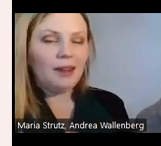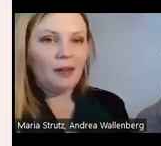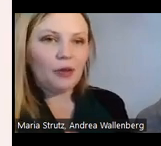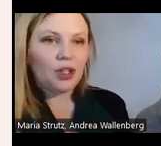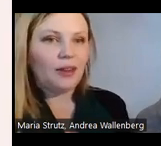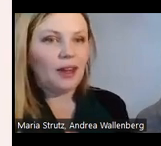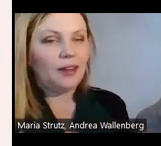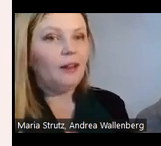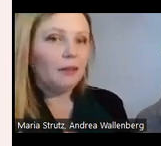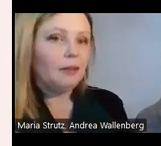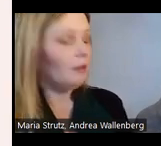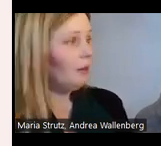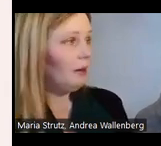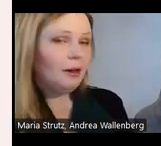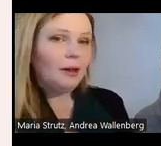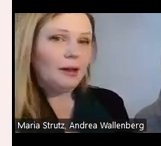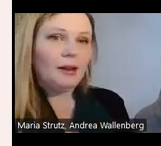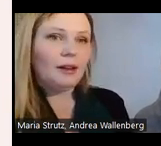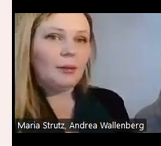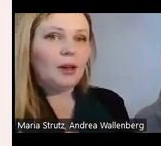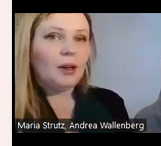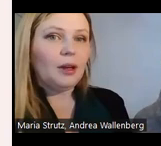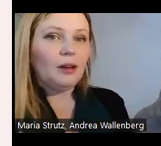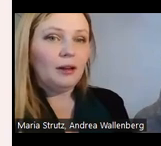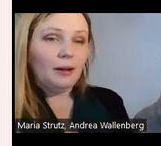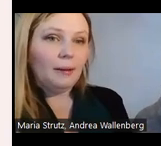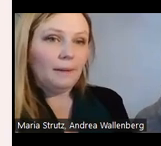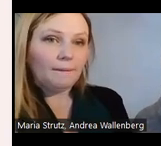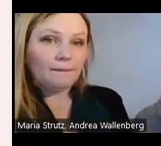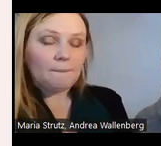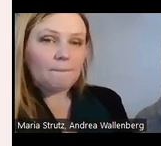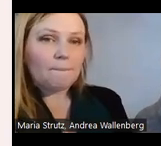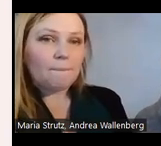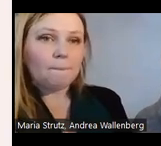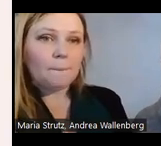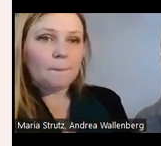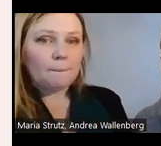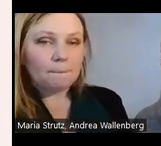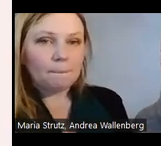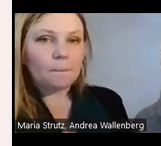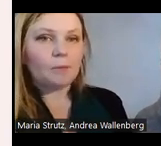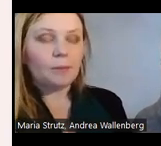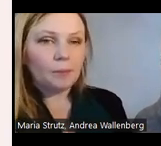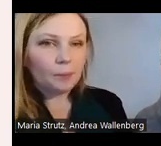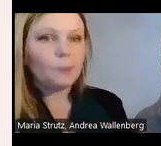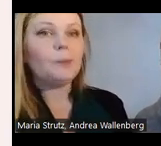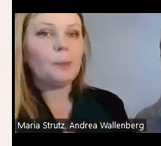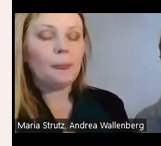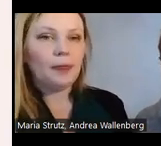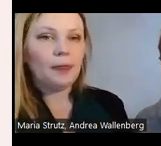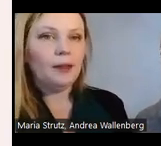här viktiga första tecknena från boken. Mm. Jajamän. Och skapa bildstöd via bildstöd.se men också